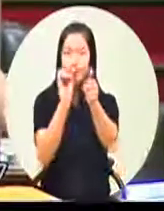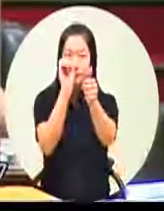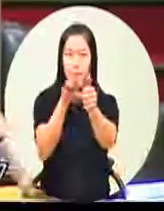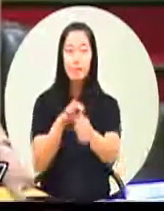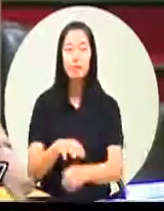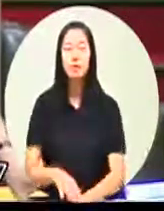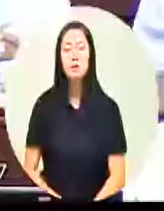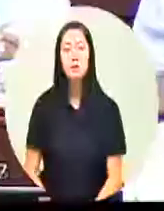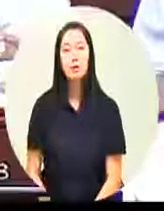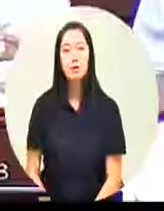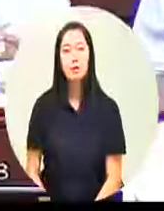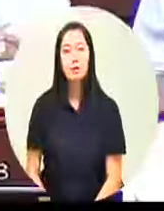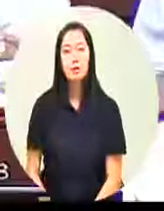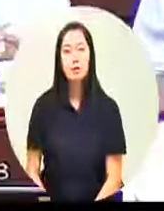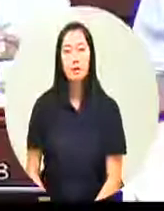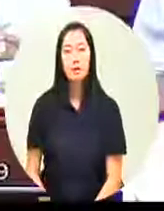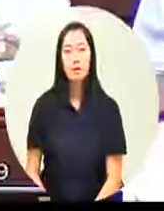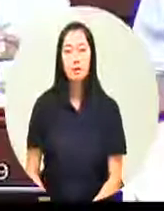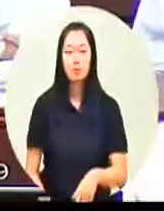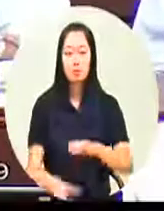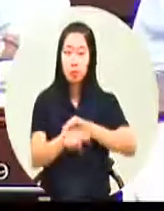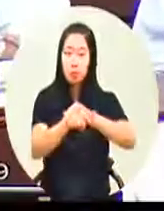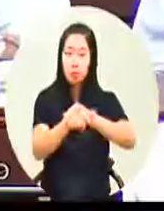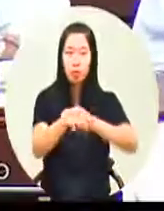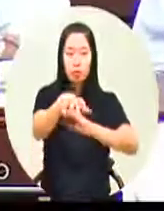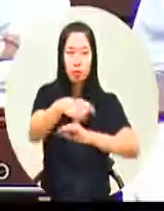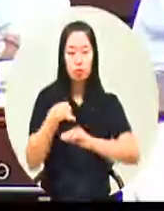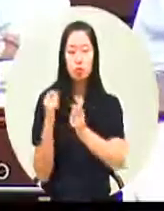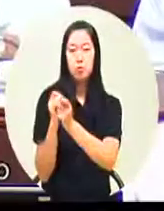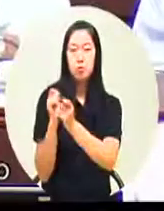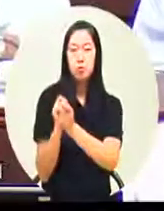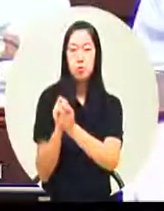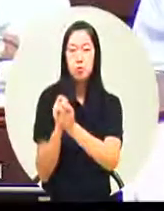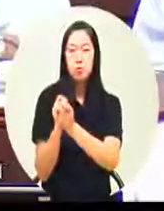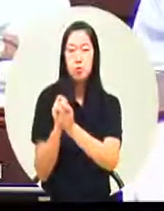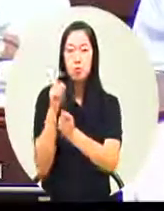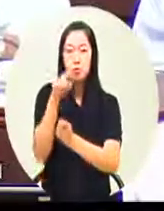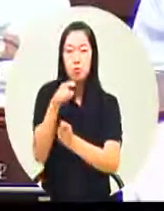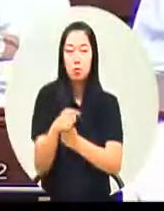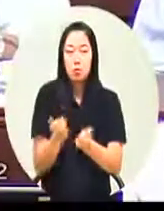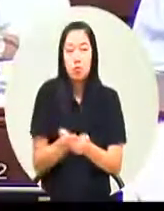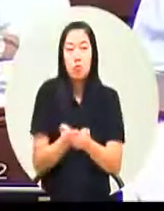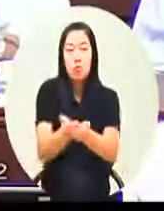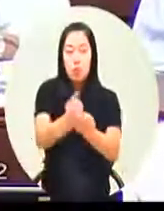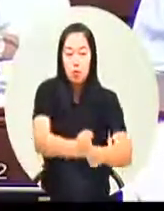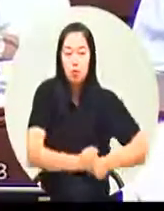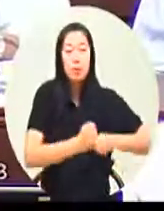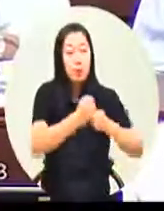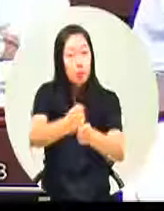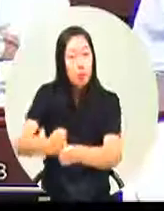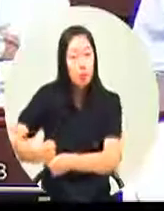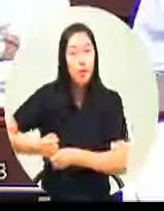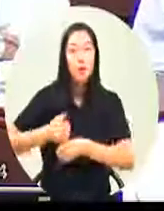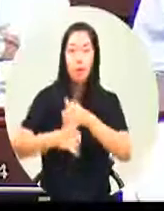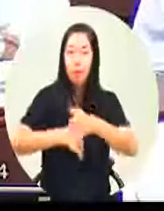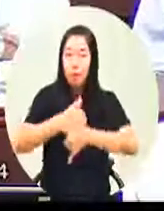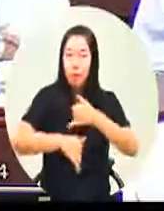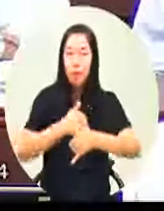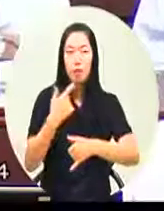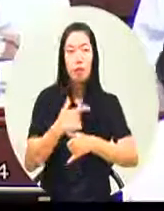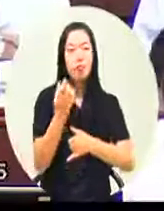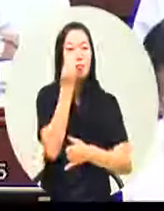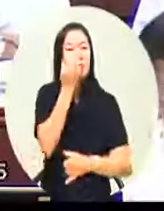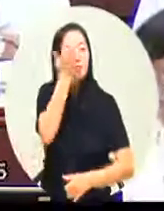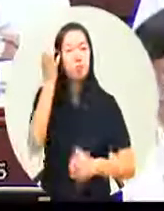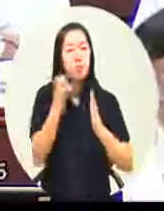我跟议员报告我们其实在略归这个地方最近我们为了这一个泛舟的部分老龙溪泛舟的部分其实观光局也